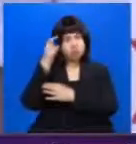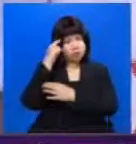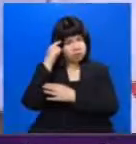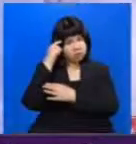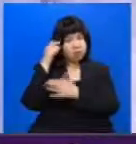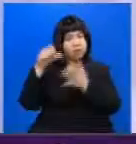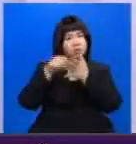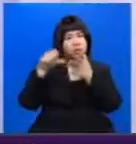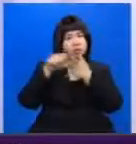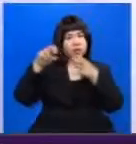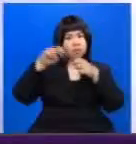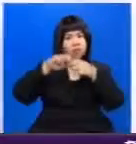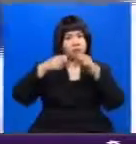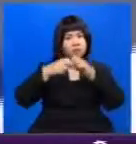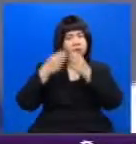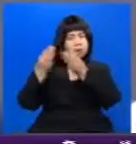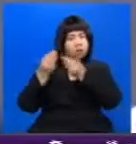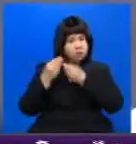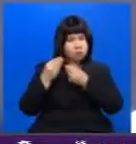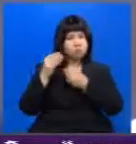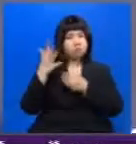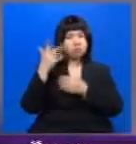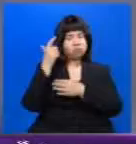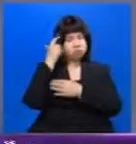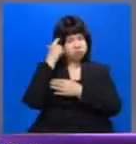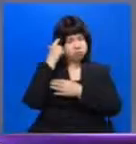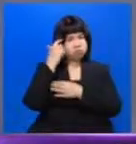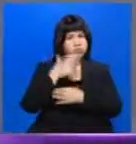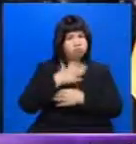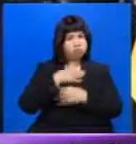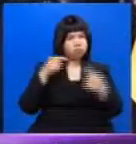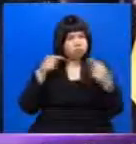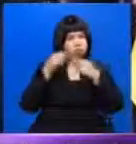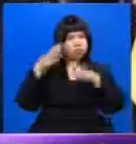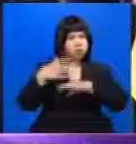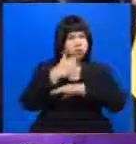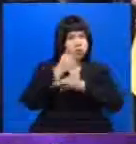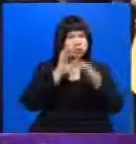จำนำข้าวให้ชาวนาได้และชาวนาไม่อยากตกเป็นเครื่องมือการเมืองของกลุ่มใด